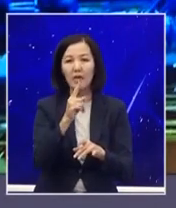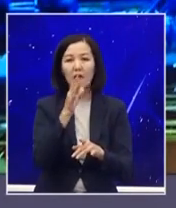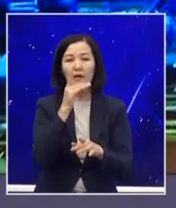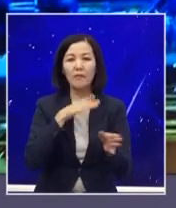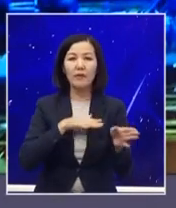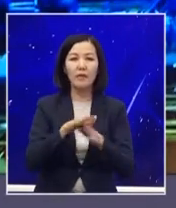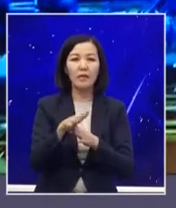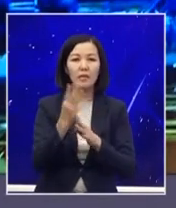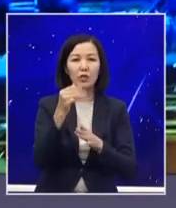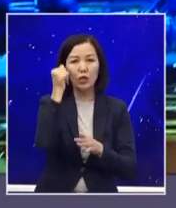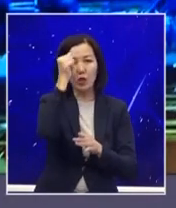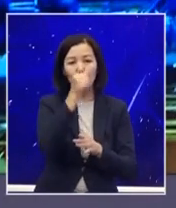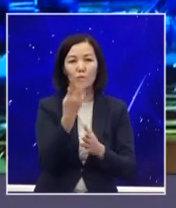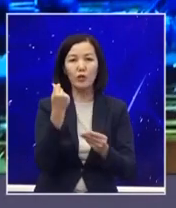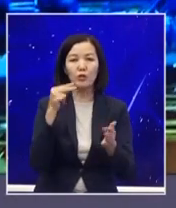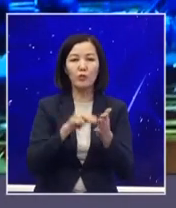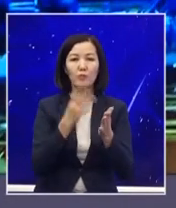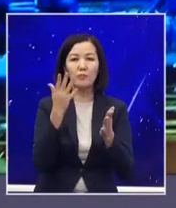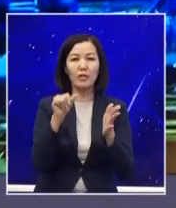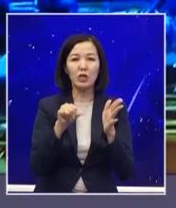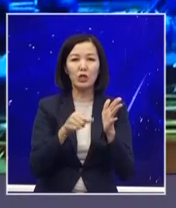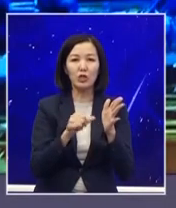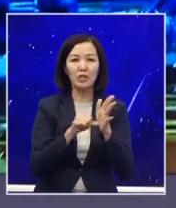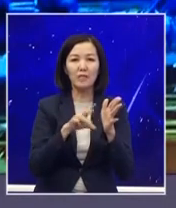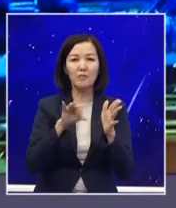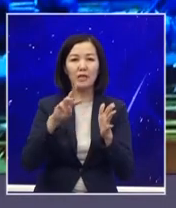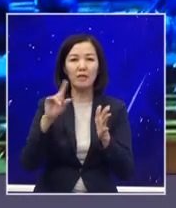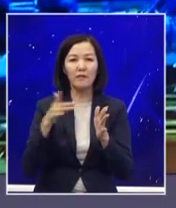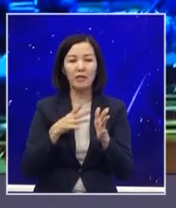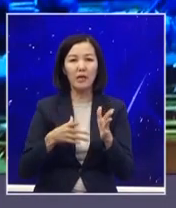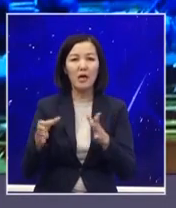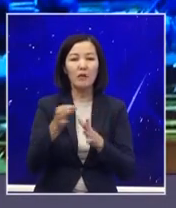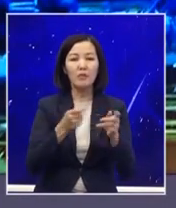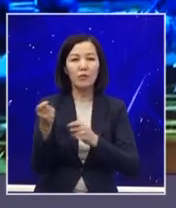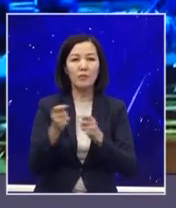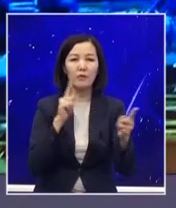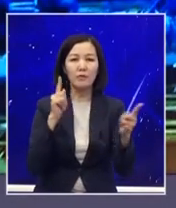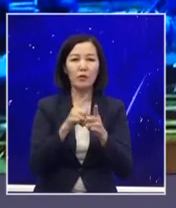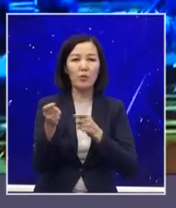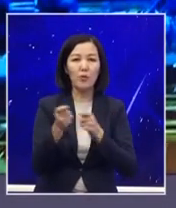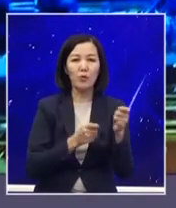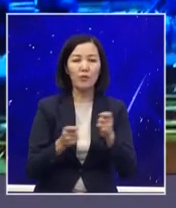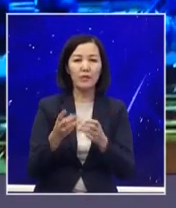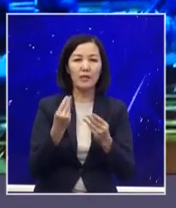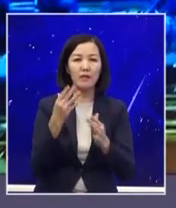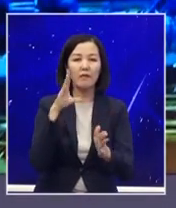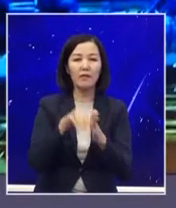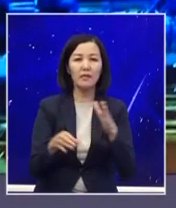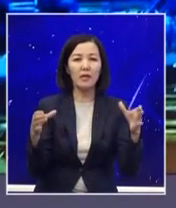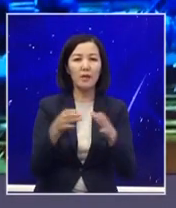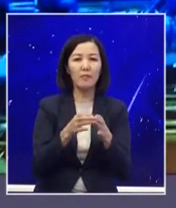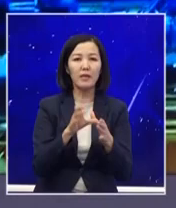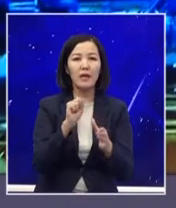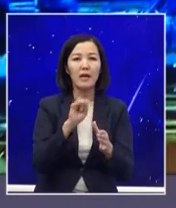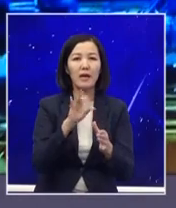а стоимость – 5,6 миллиардов тенге. В областном акимате прошла встреча руководства области и инвесторов из